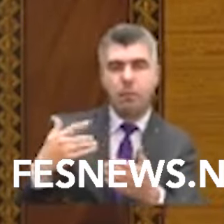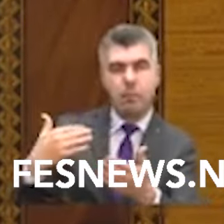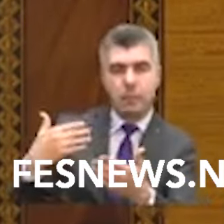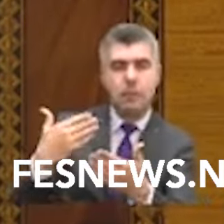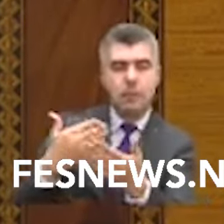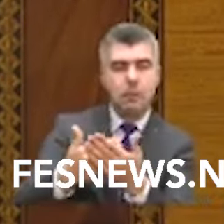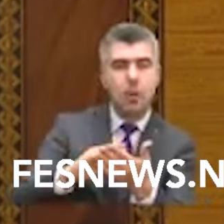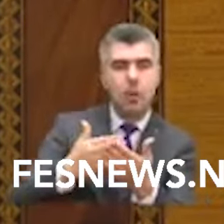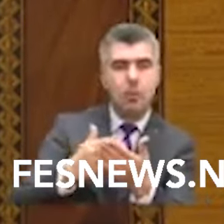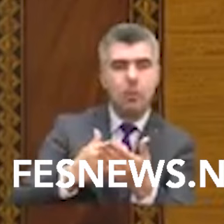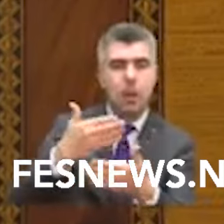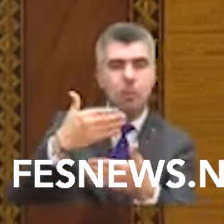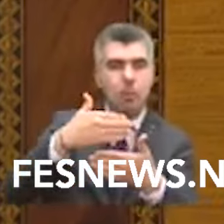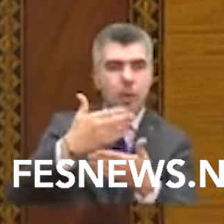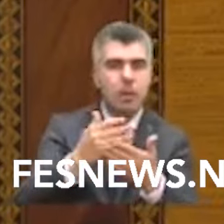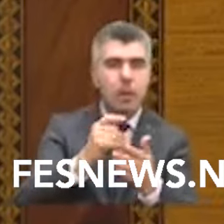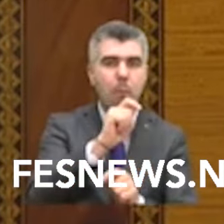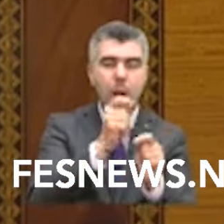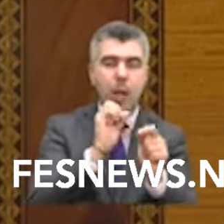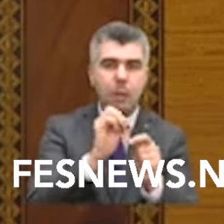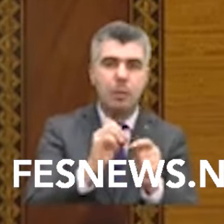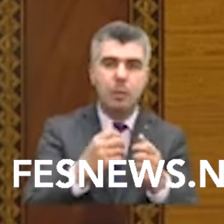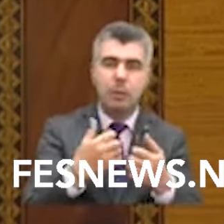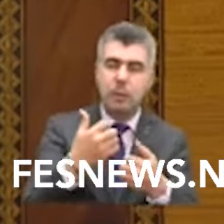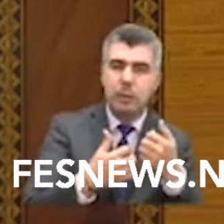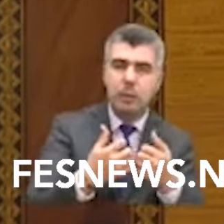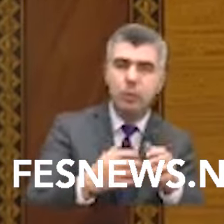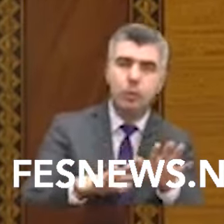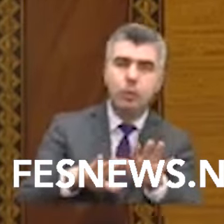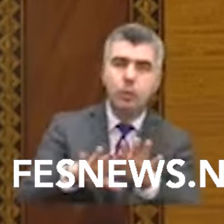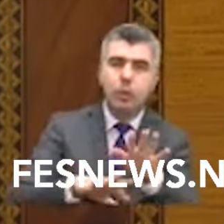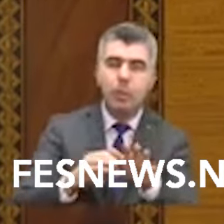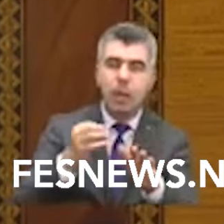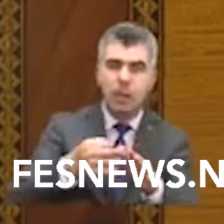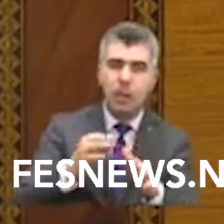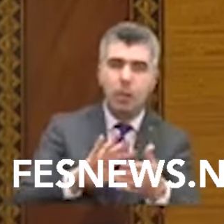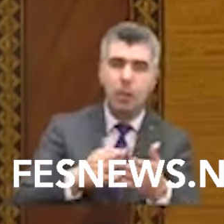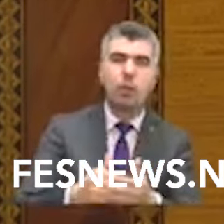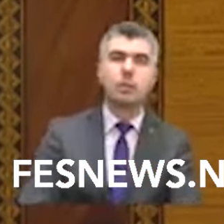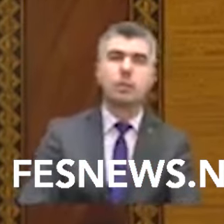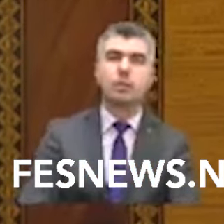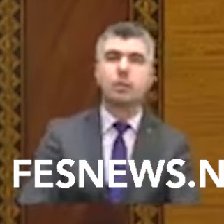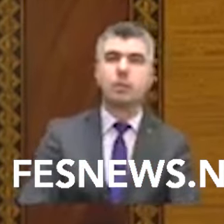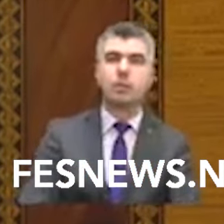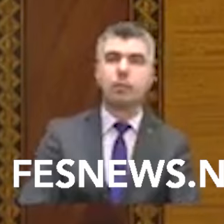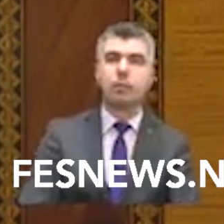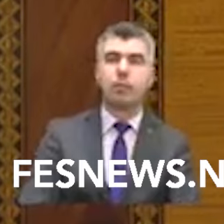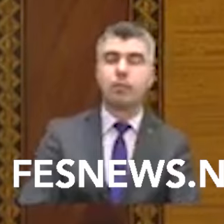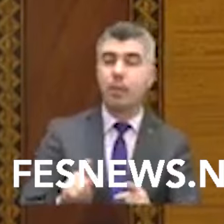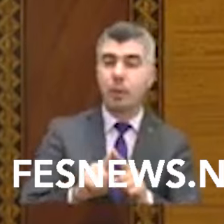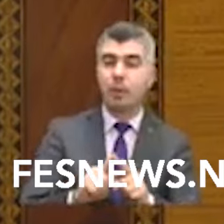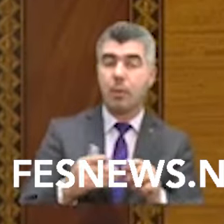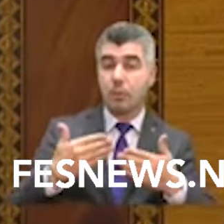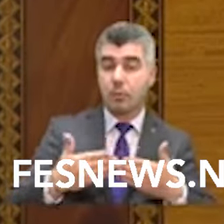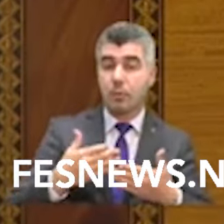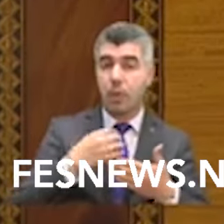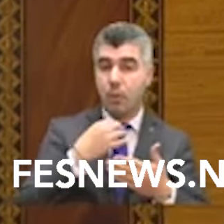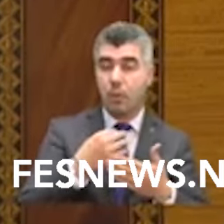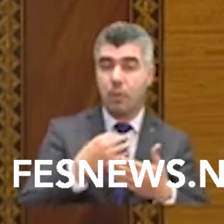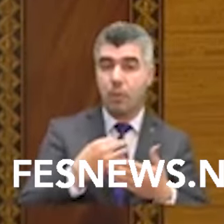المتعدد لقطاع الإسكان والتعمير وعلى الدينامية الاقتصادية والاجتماعية ديال بلادنا. واللي نبغي نأكد عليه